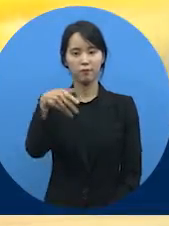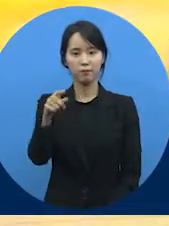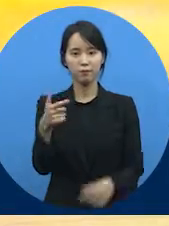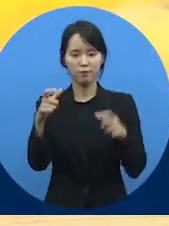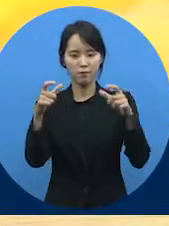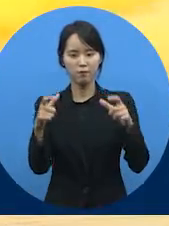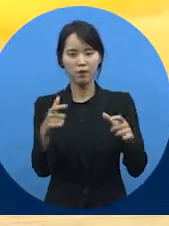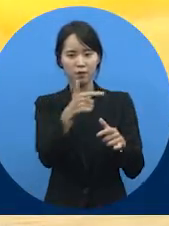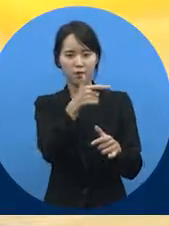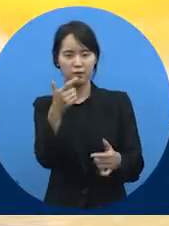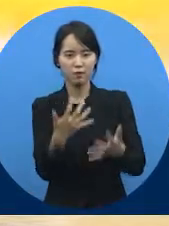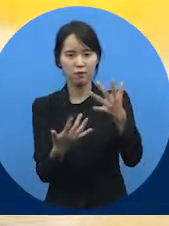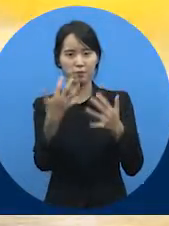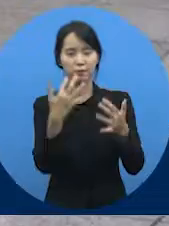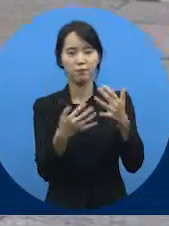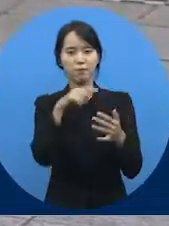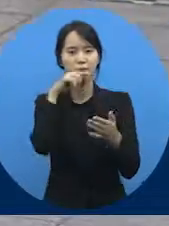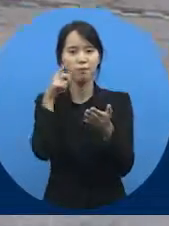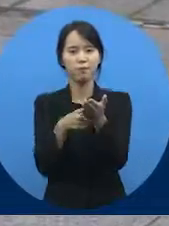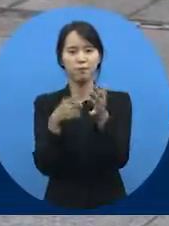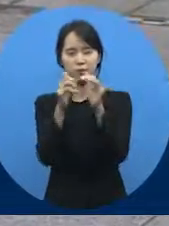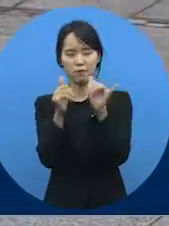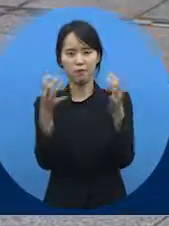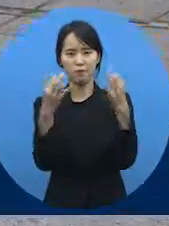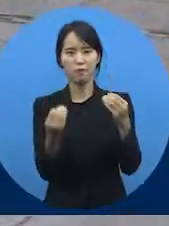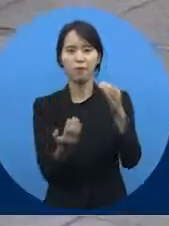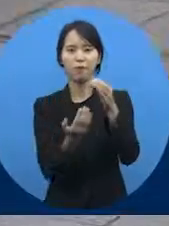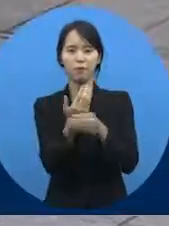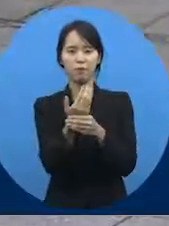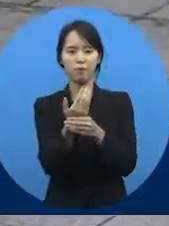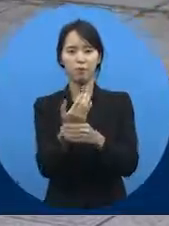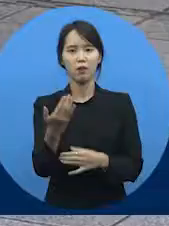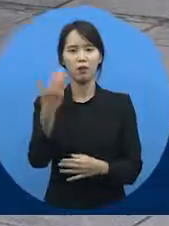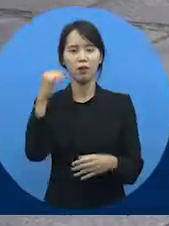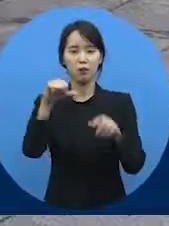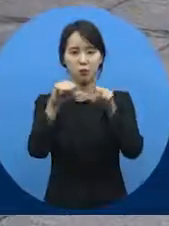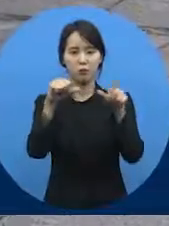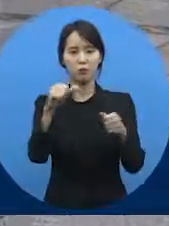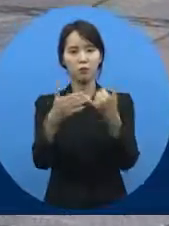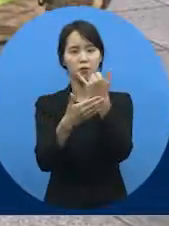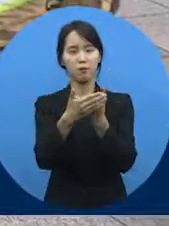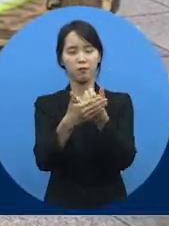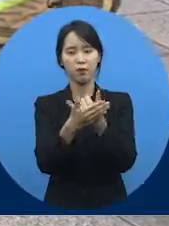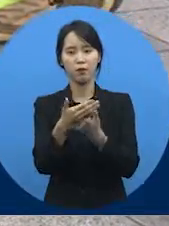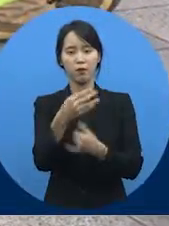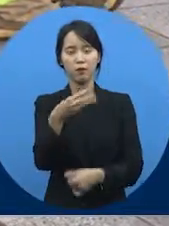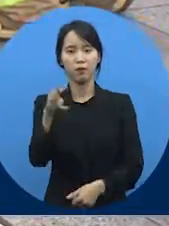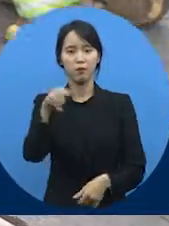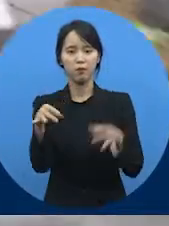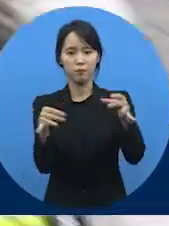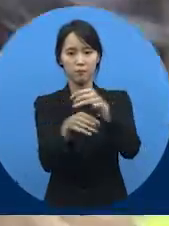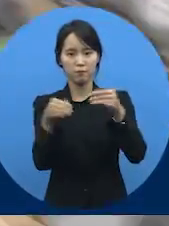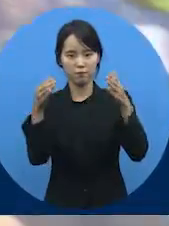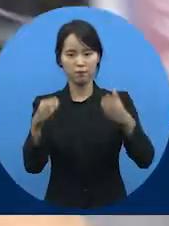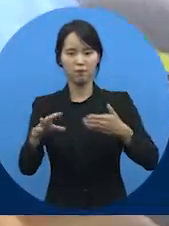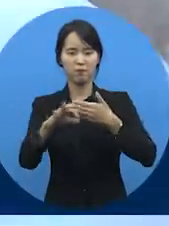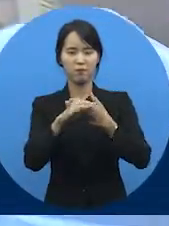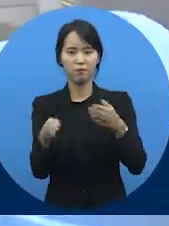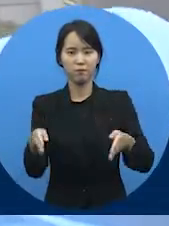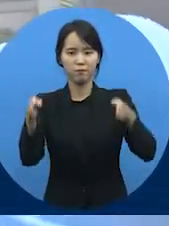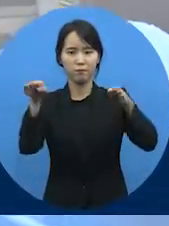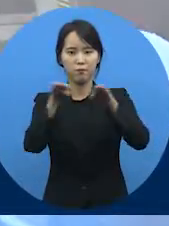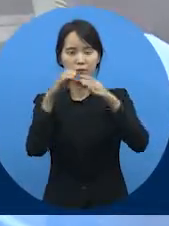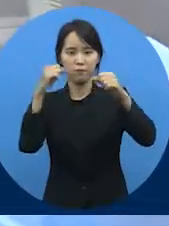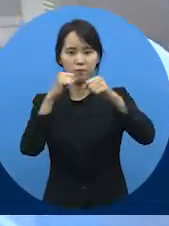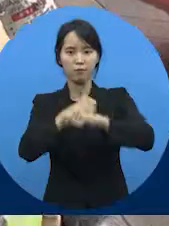동대문구는 제천 대형 화재에 따른 많은 사상자가 발생됨에 따라 지난 5월 청량리 롯데백화점을 대상으로 대형